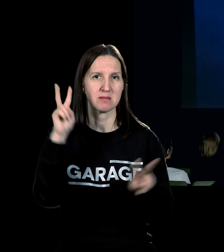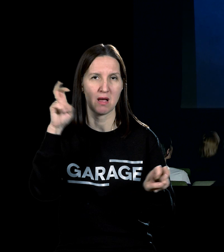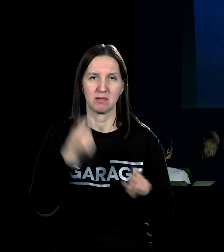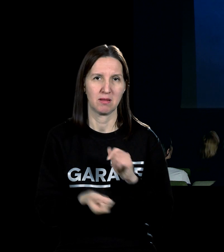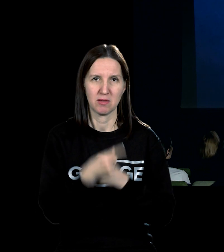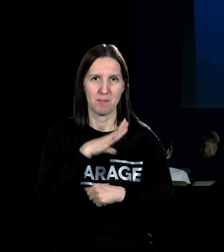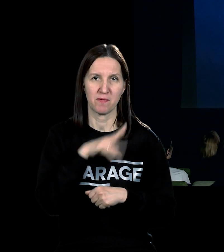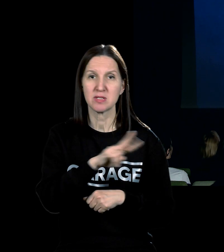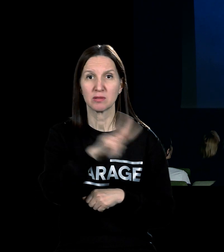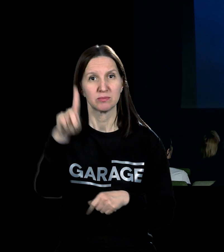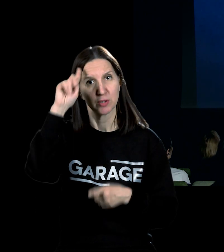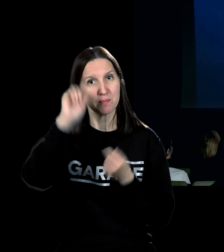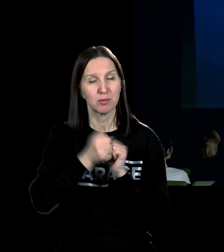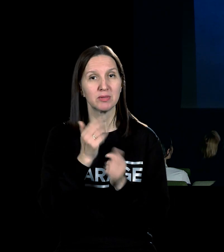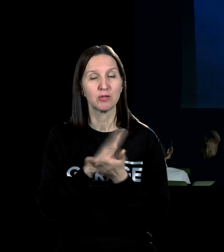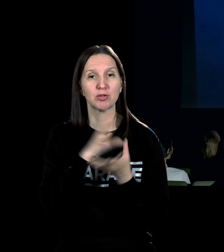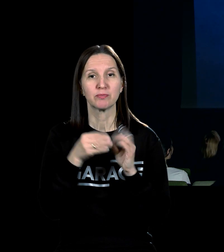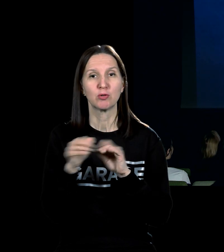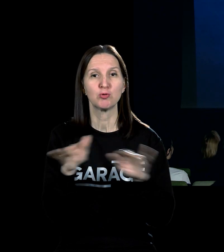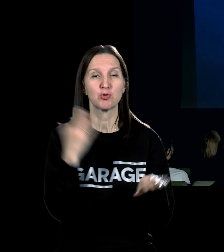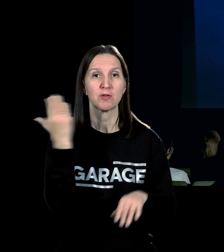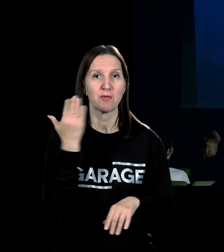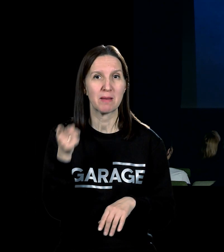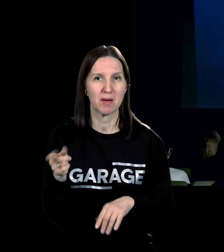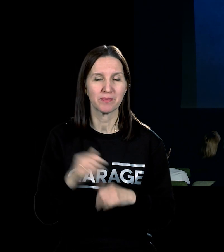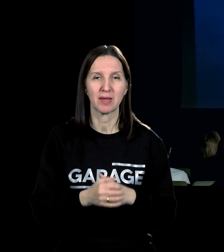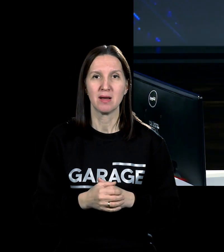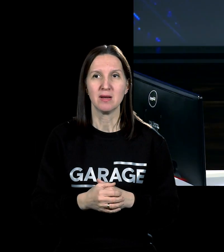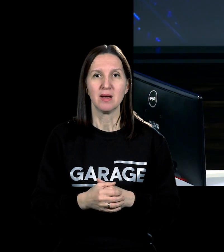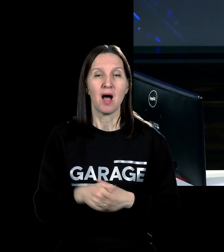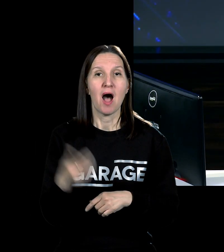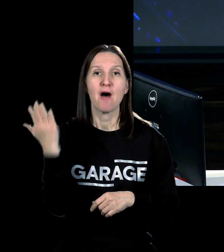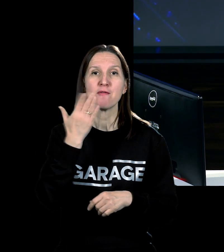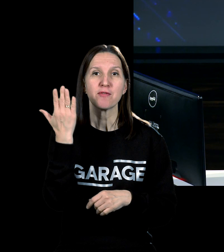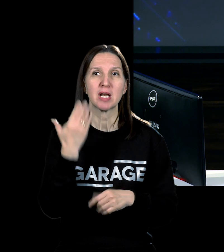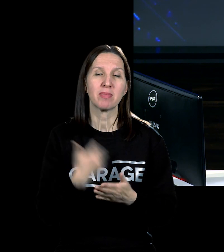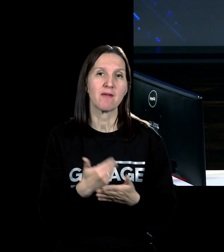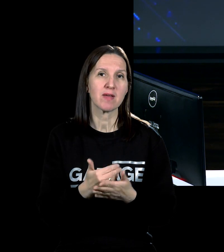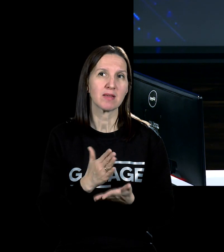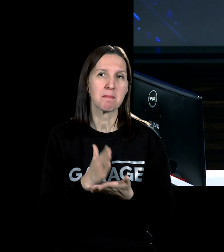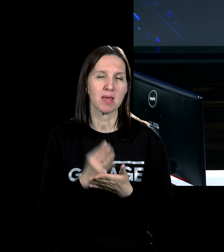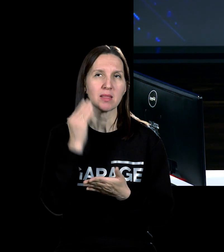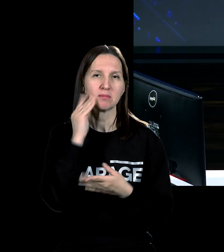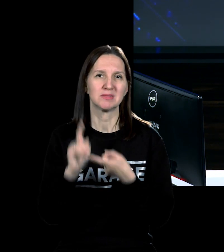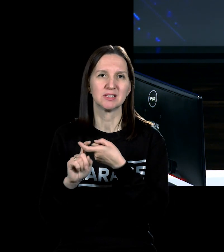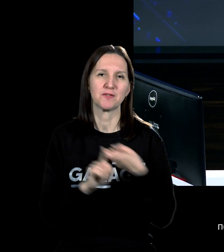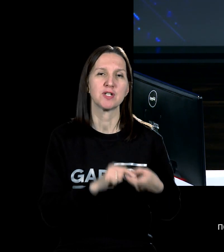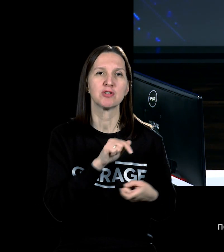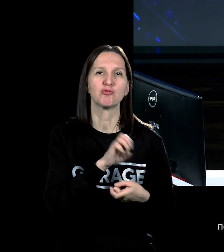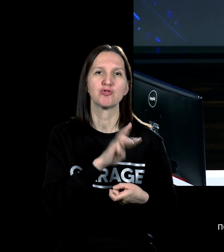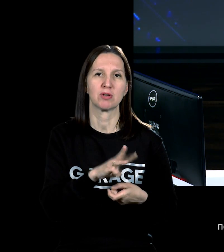Кто помнит сюжет фильма? То есть, фильм, который, наверное, имеет непосредственное отношение к тому,